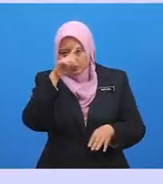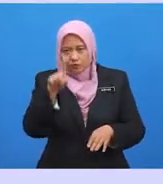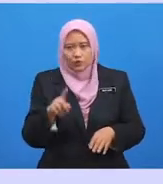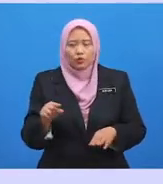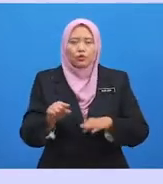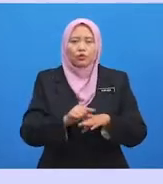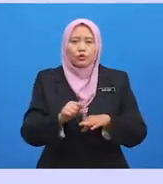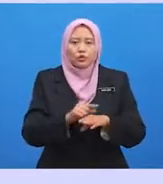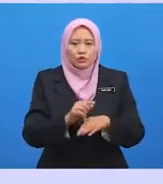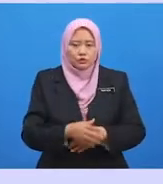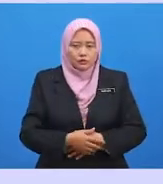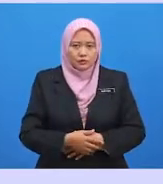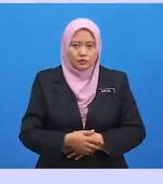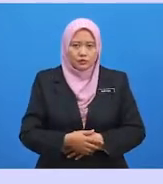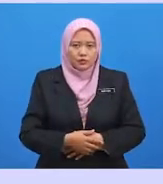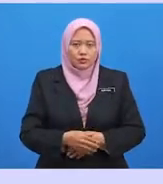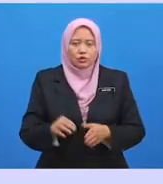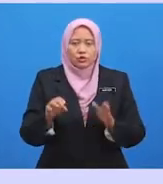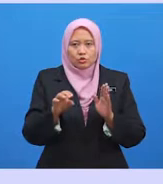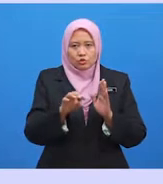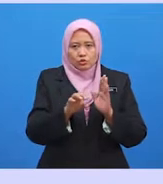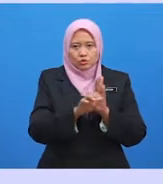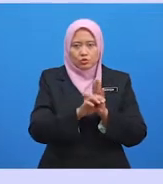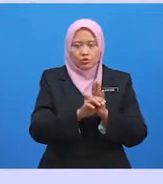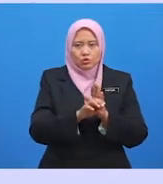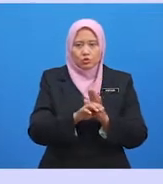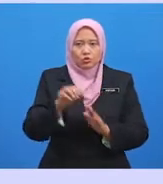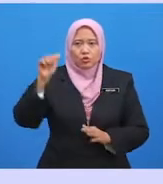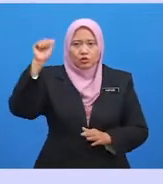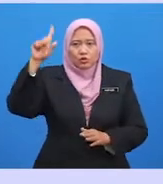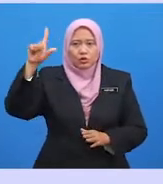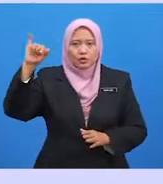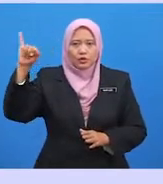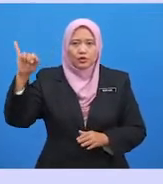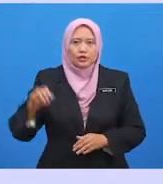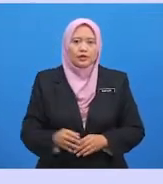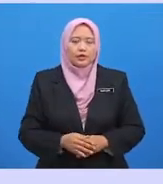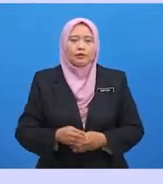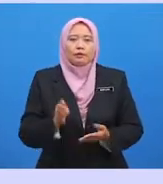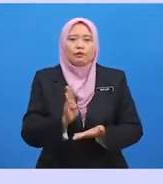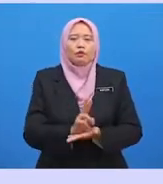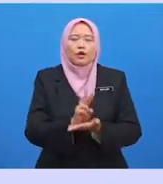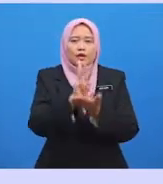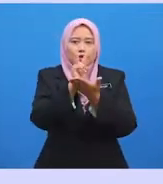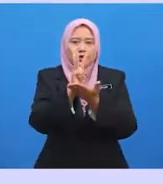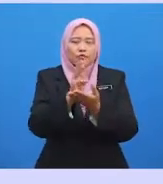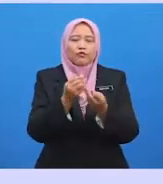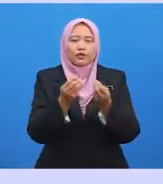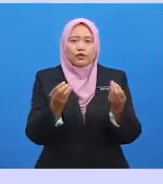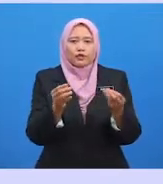ahli mewakafkan sebidang tanah tanpa menyebut untuk kegunaan apel tanah tersebut